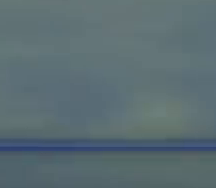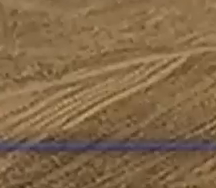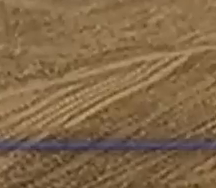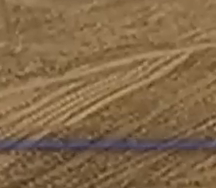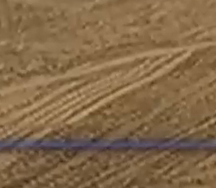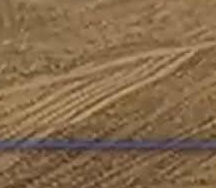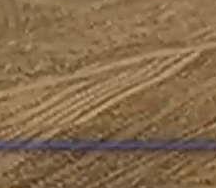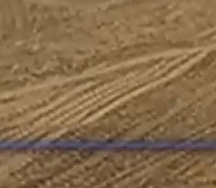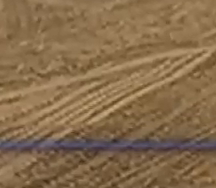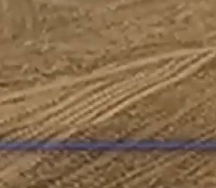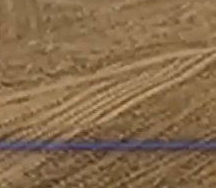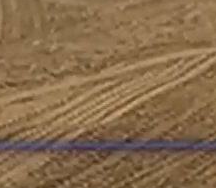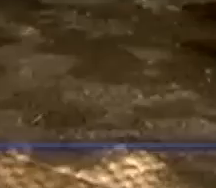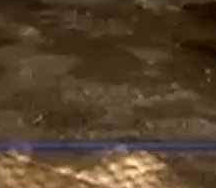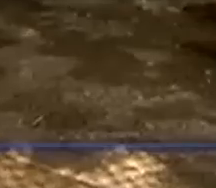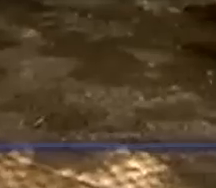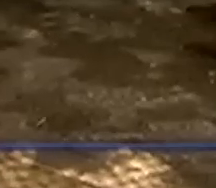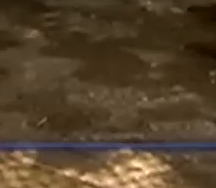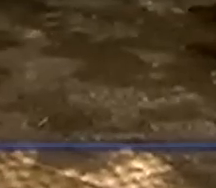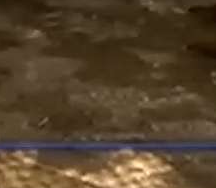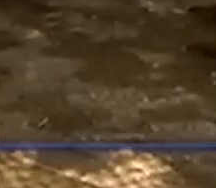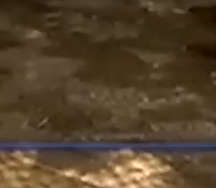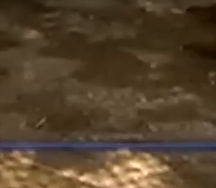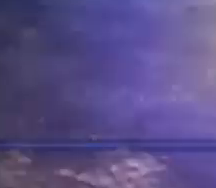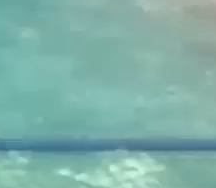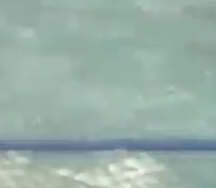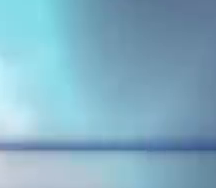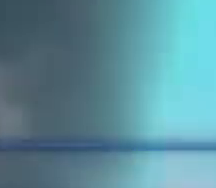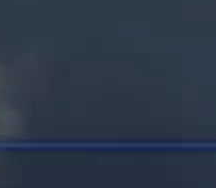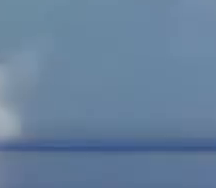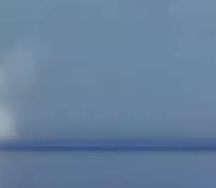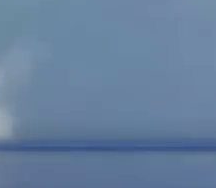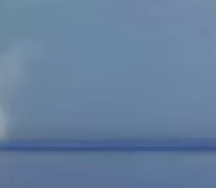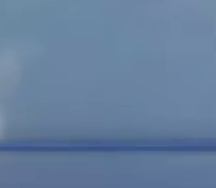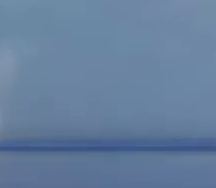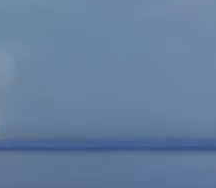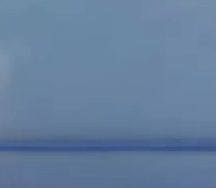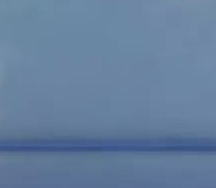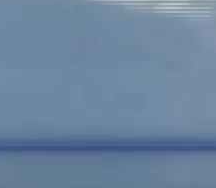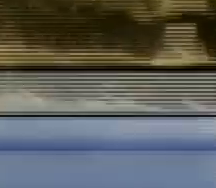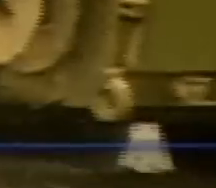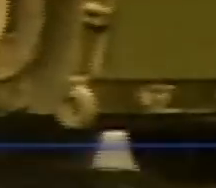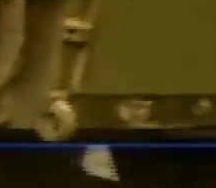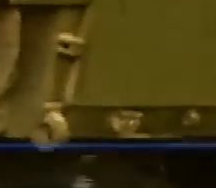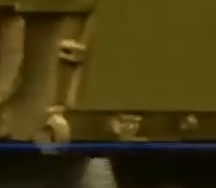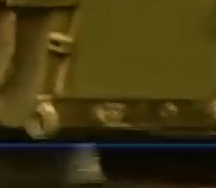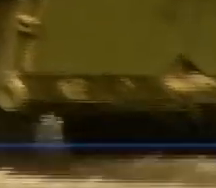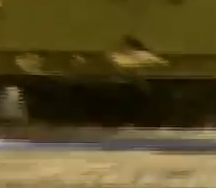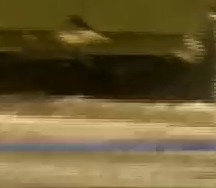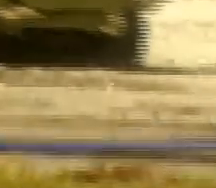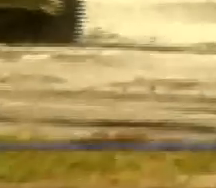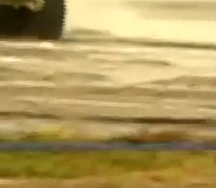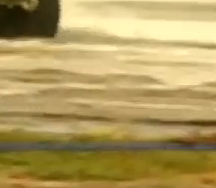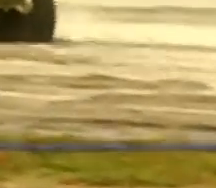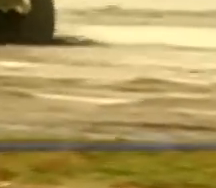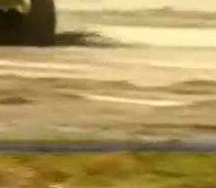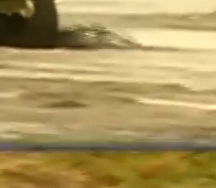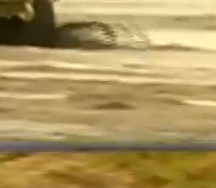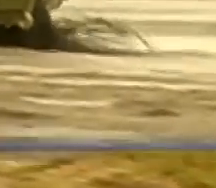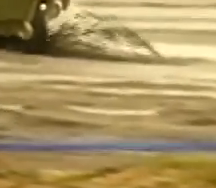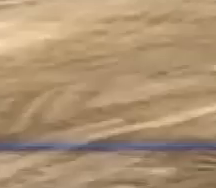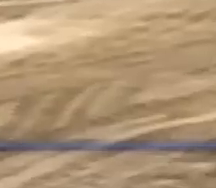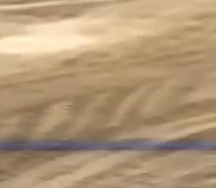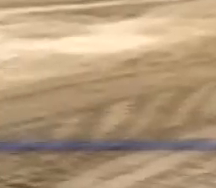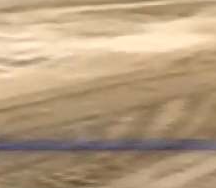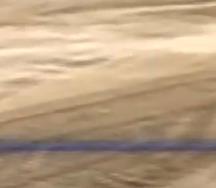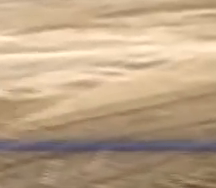Joint Maritime Patrol ng Pilipinas at Amerika sa pinag-aagawang South China Sea muling aarangkada. At ang mga itatalagang military